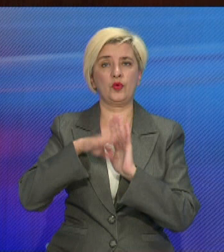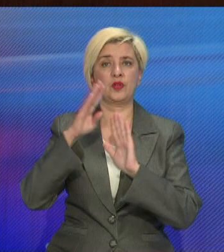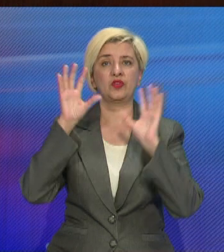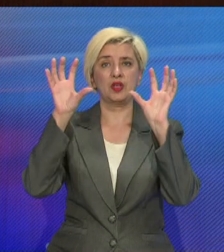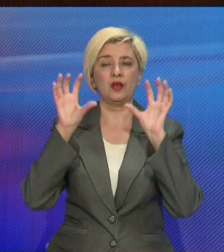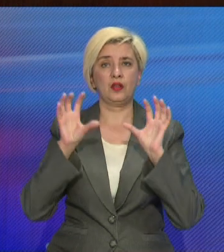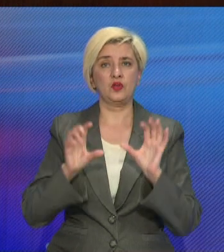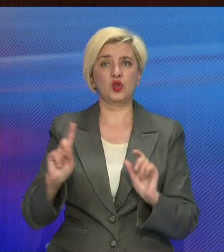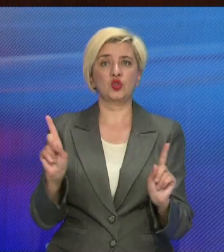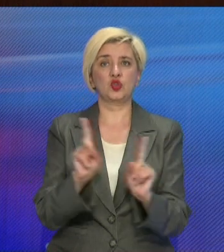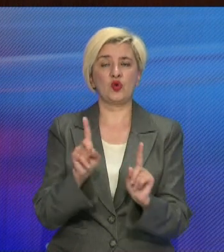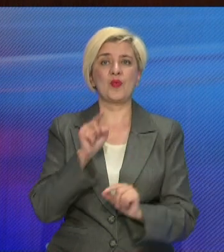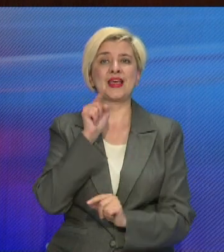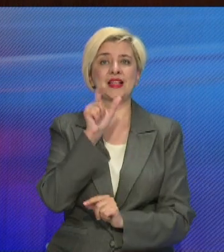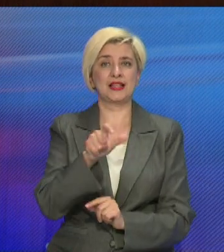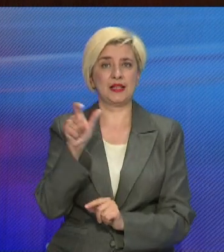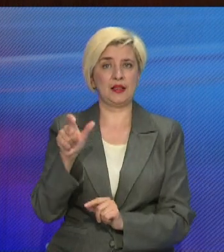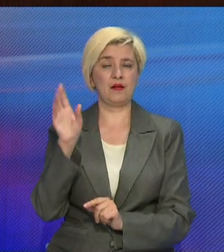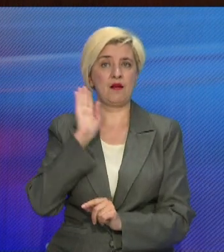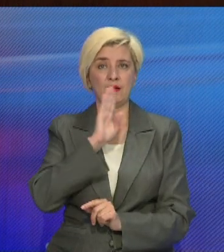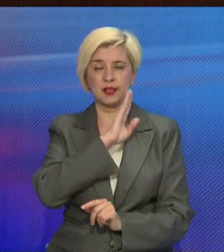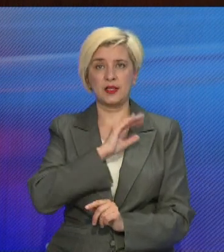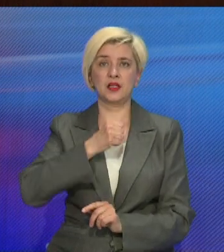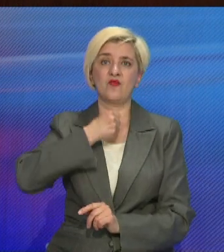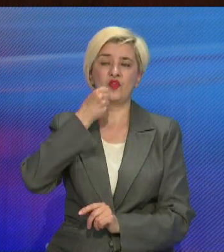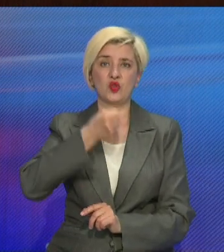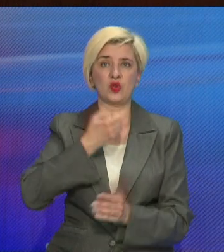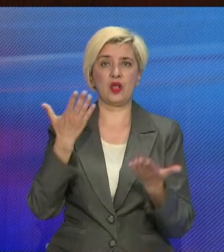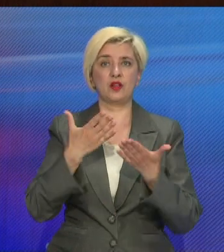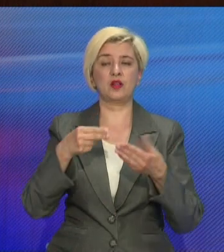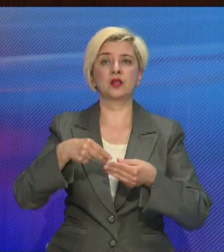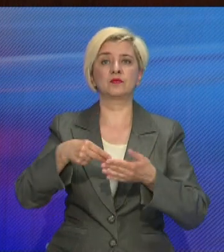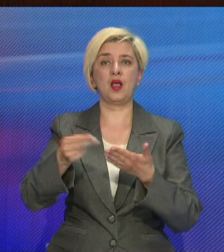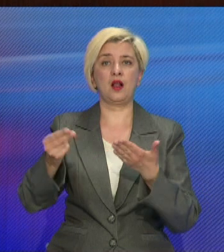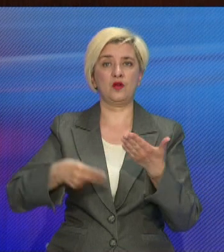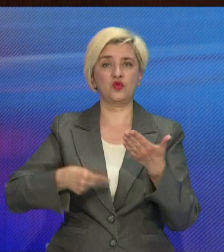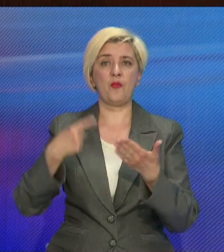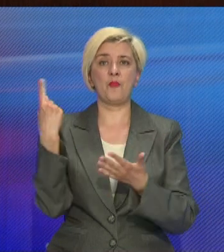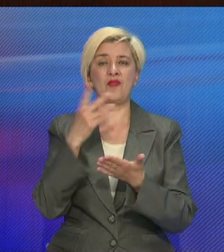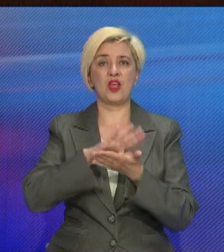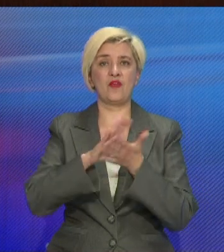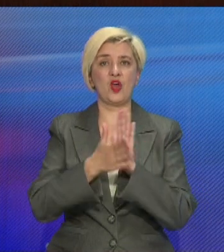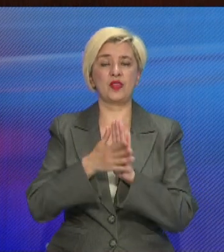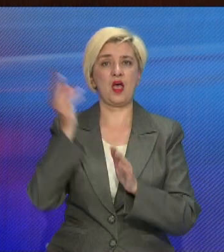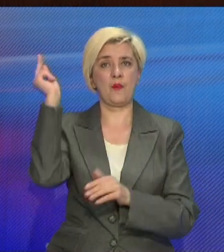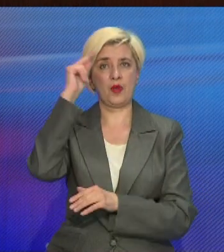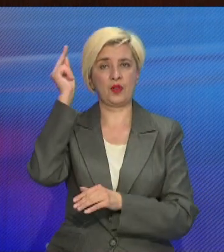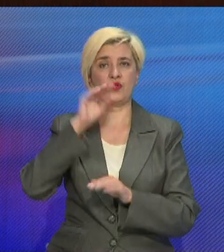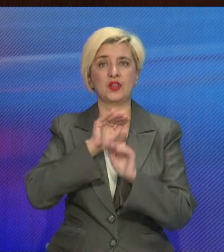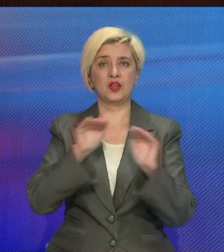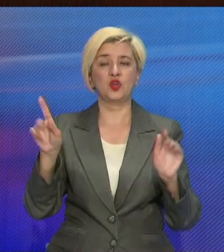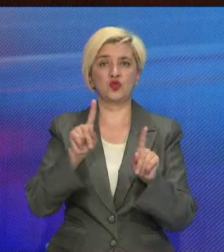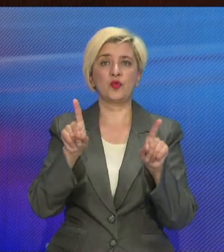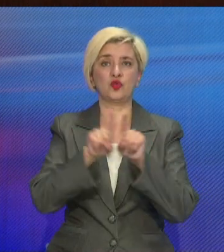чтобы те родители или взрослые, которые заключали первоначально договора на подготовку их детей, чтобы они тоже